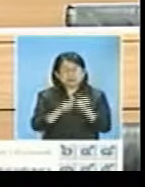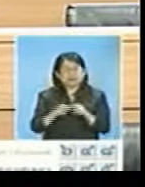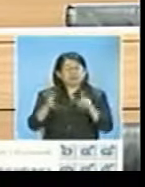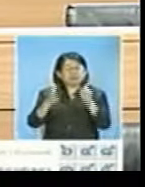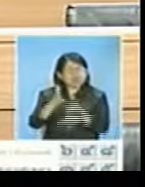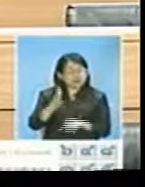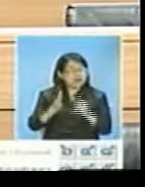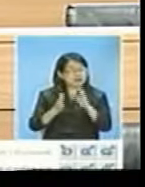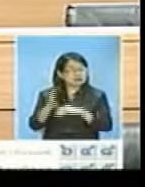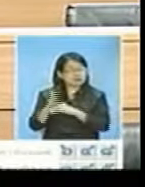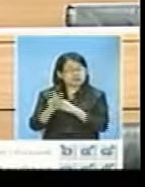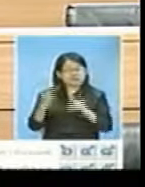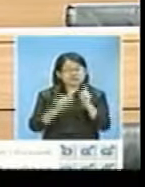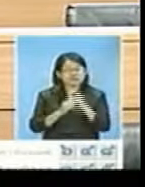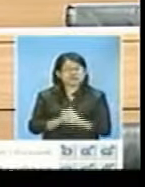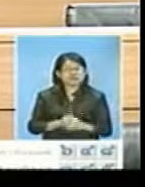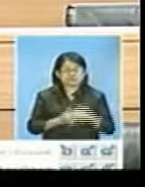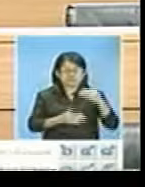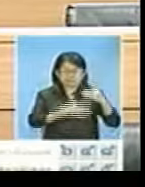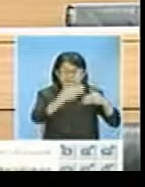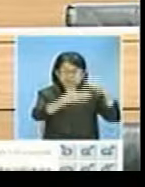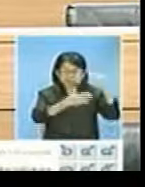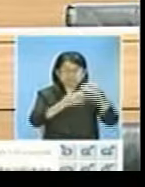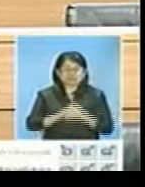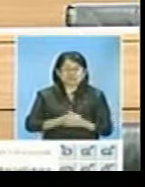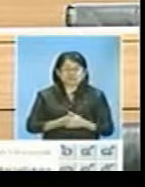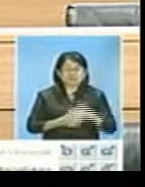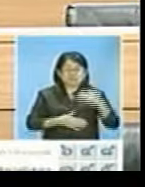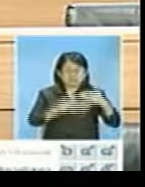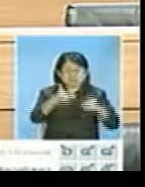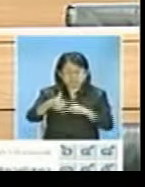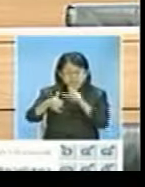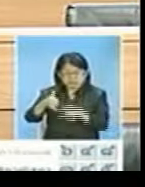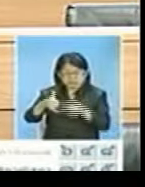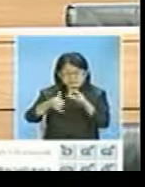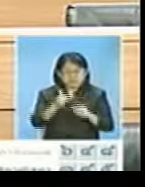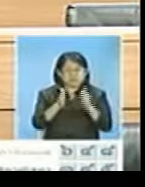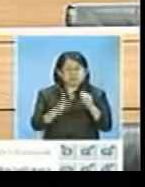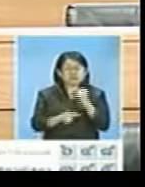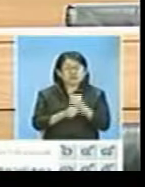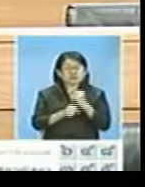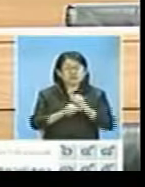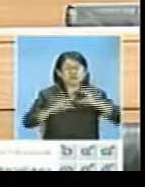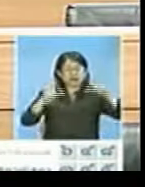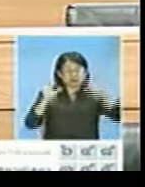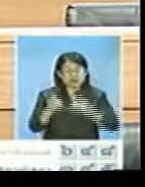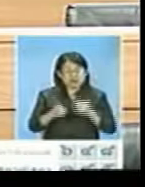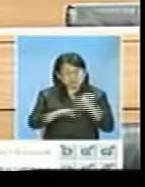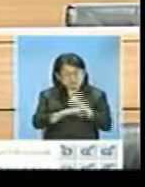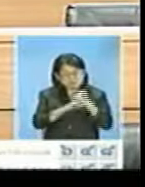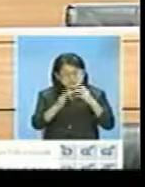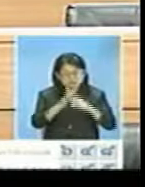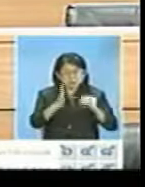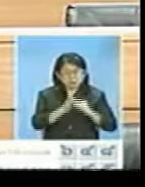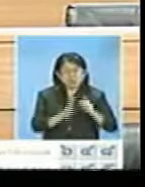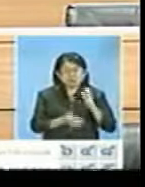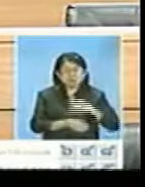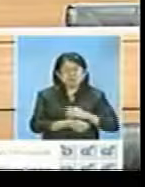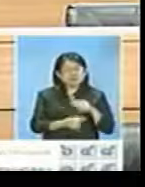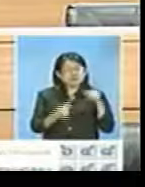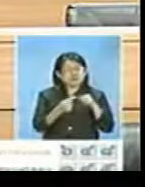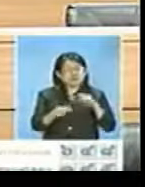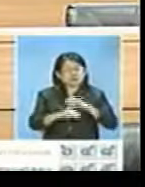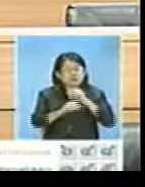สุดท้ายคือพัฒนาศักยภาพเจ้าหน้าที่ภาครัฐในการป้องกันและปราบปรามการทุจริต